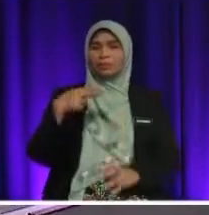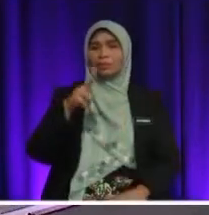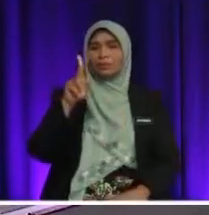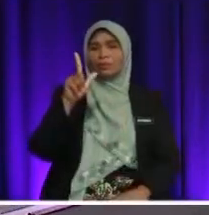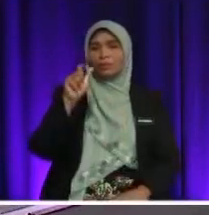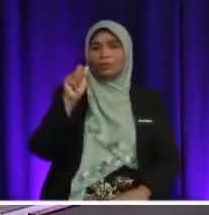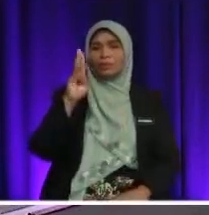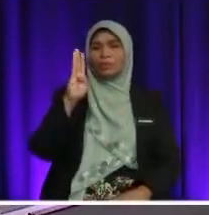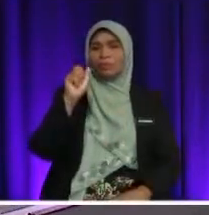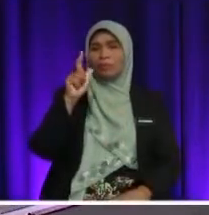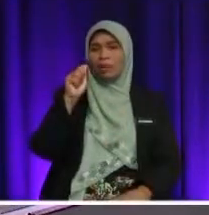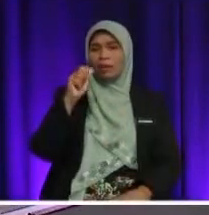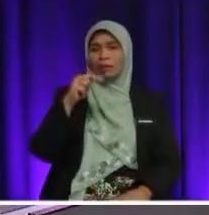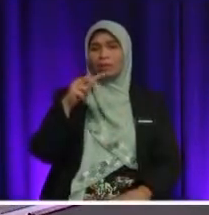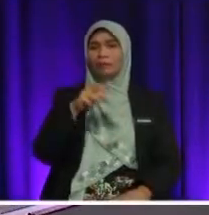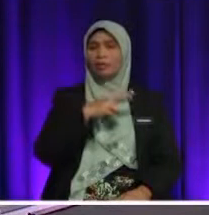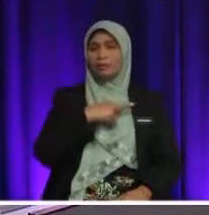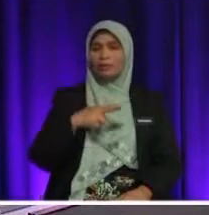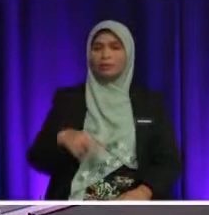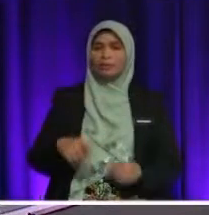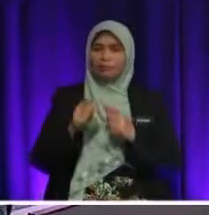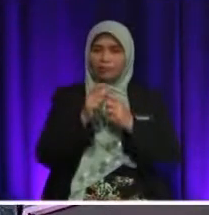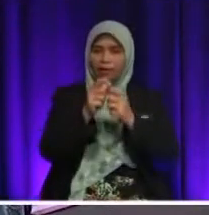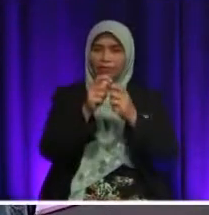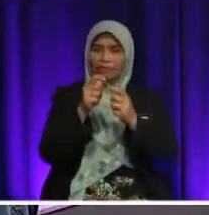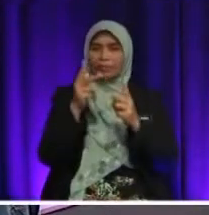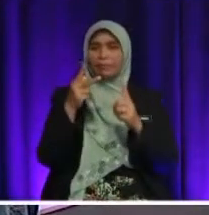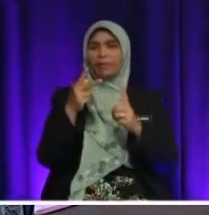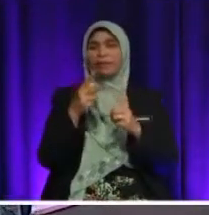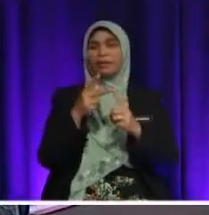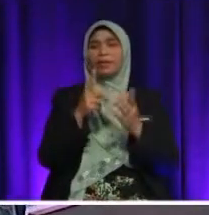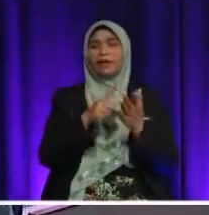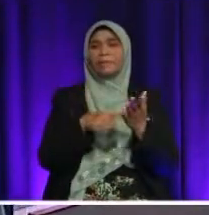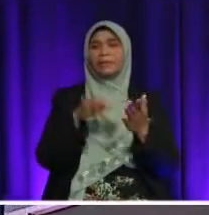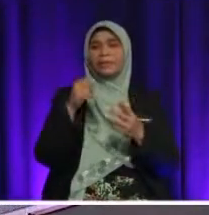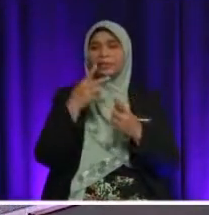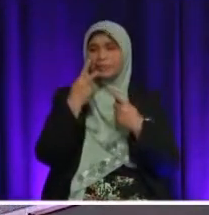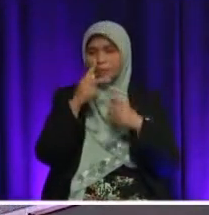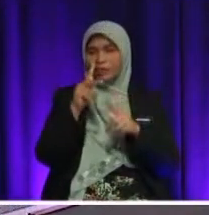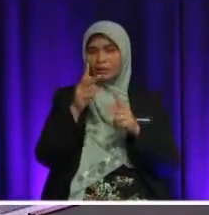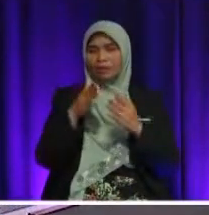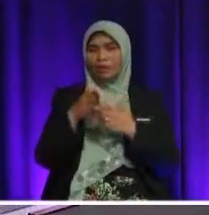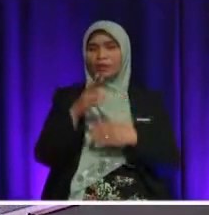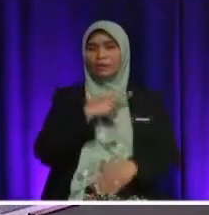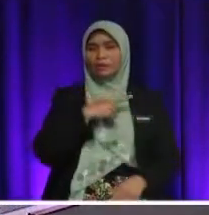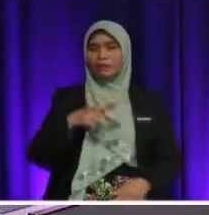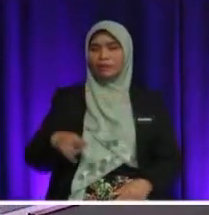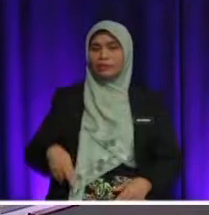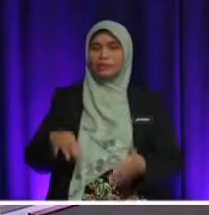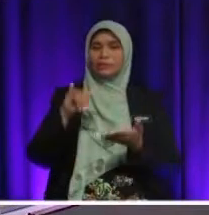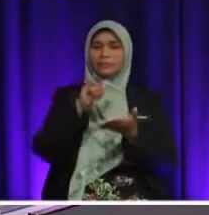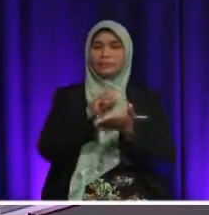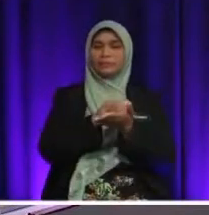kepada perintah ataupun titah Raja Depok aku saja diperintahkan oleh raja tersebut ini